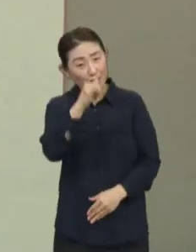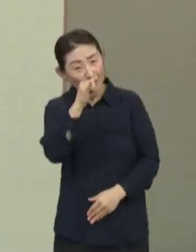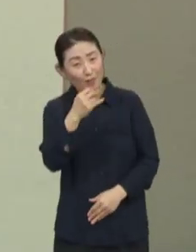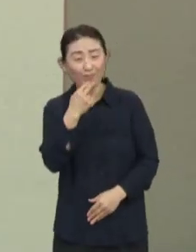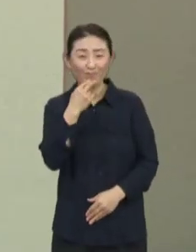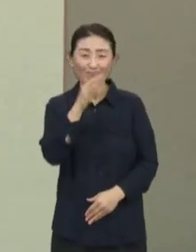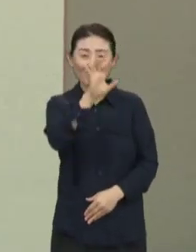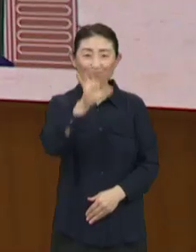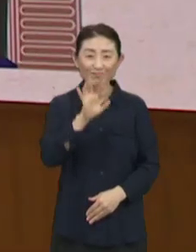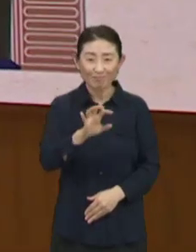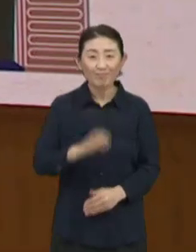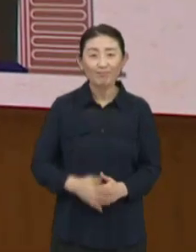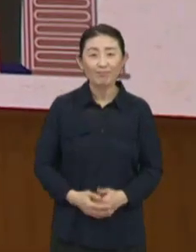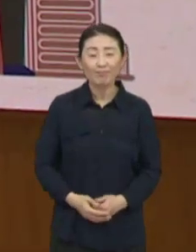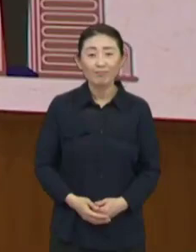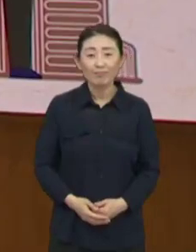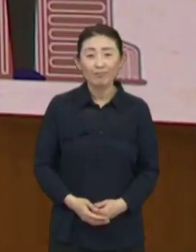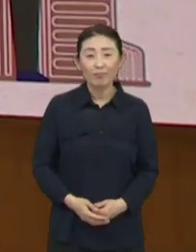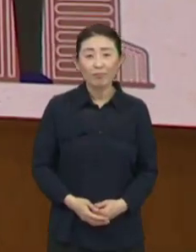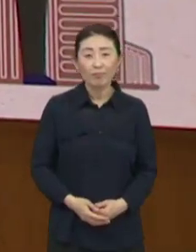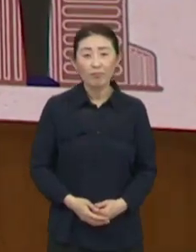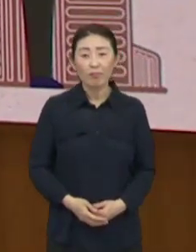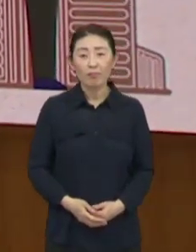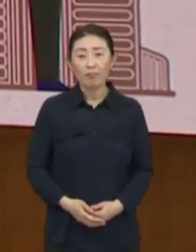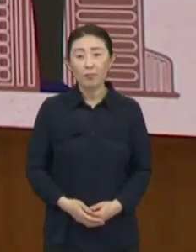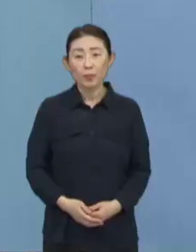주목됩니다. TJB 장석영입니다.